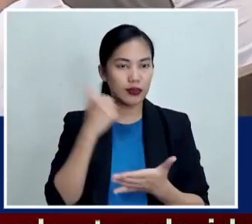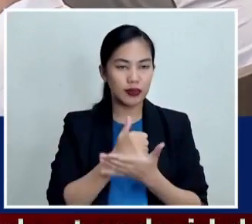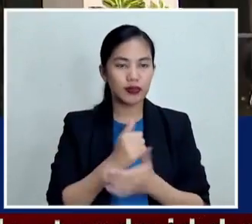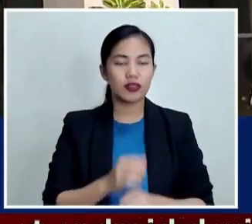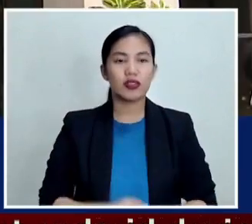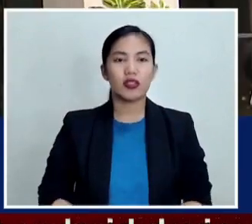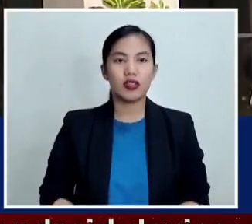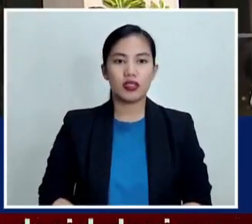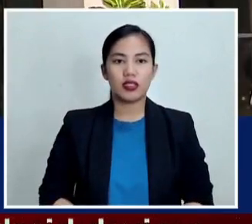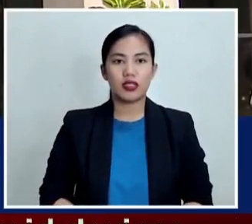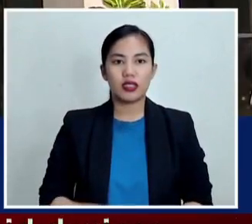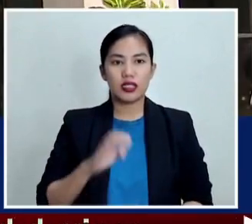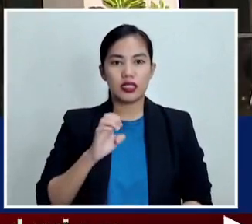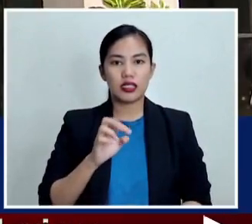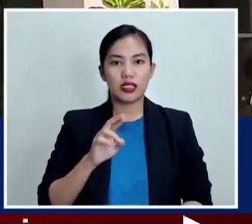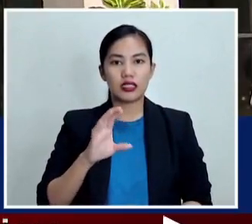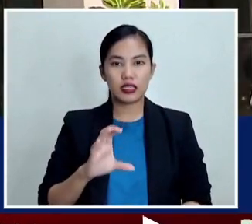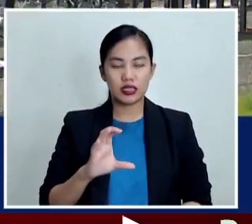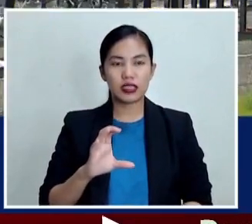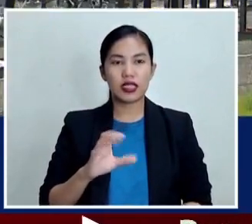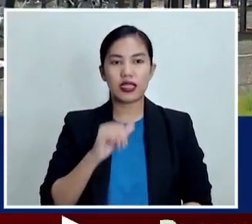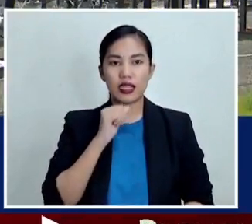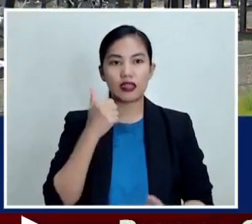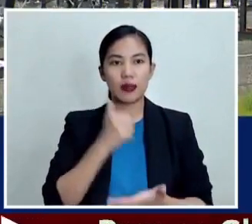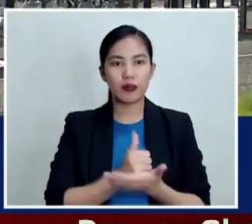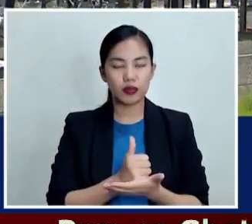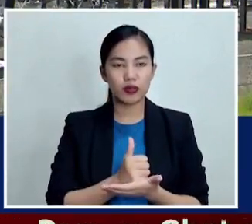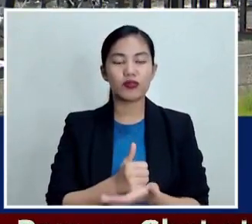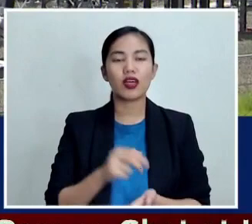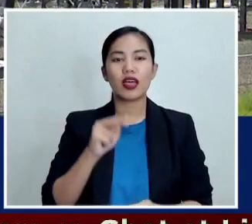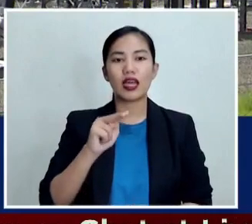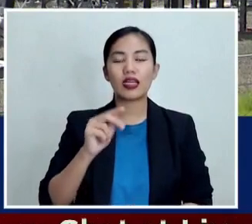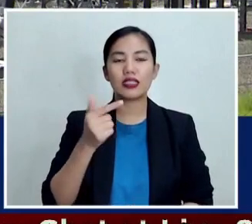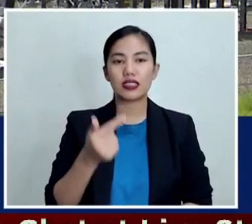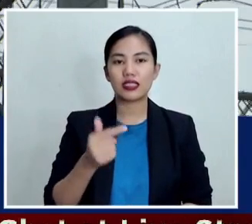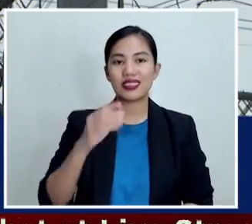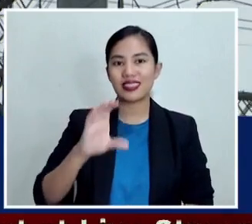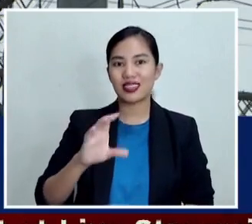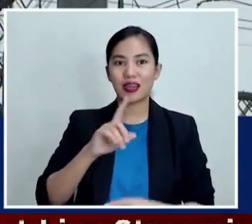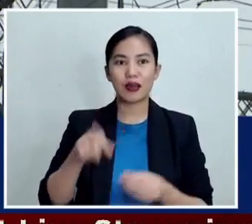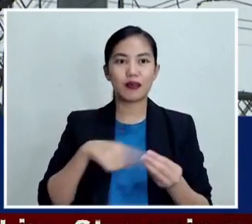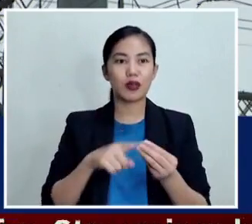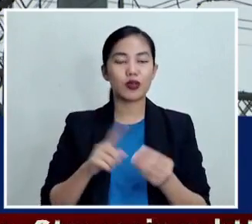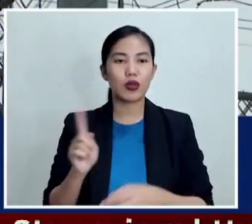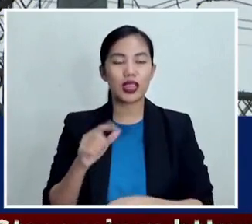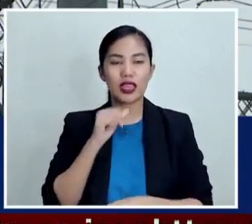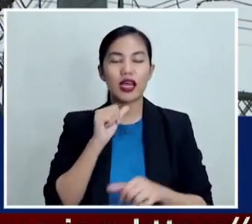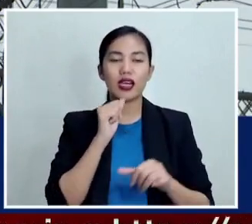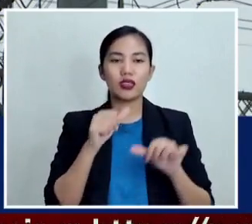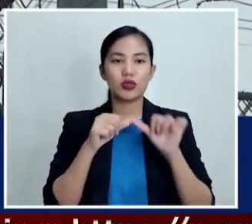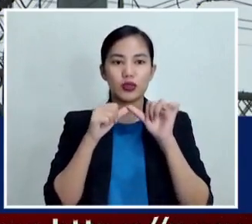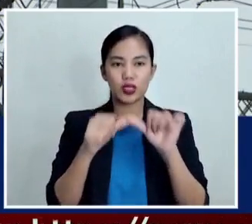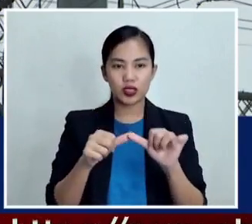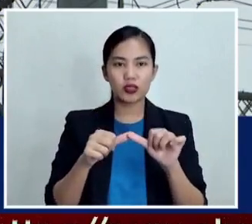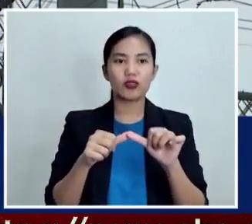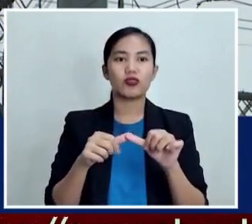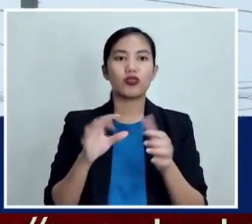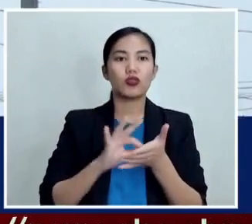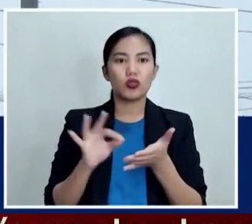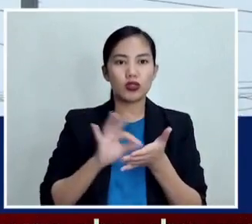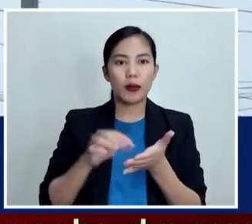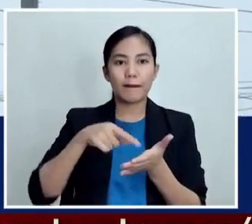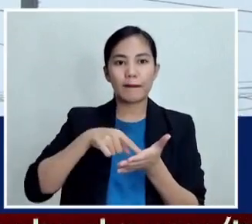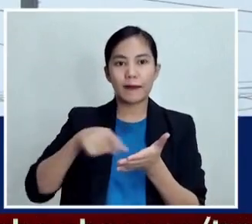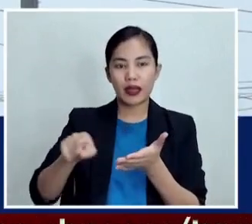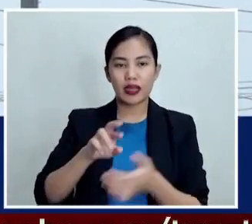rin ng ERC ang hirit ng National Grid Corporation na huwag na munang ituloy ang resetting o kwentahan ng binabayarang transmission